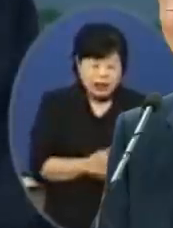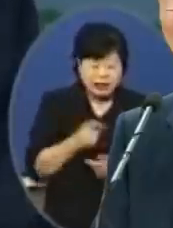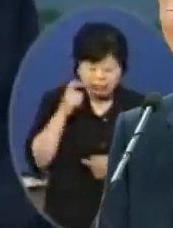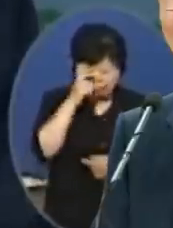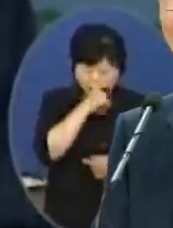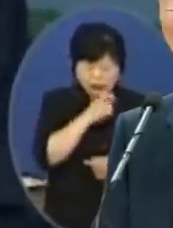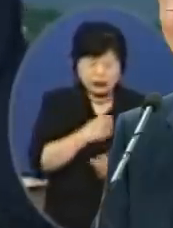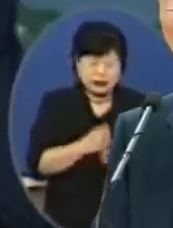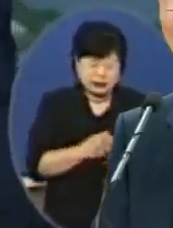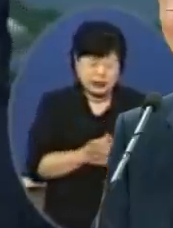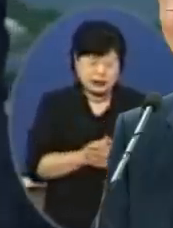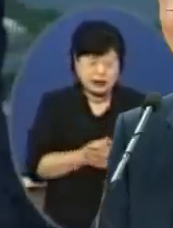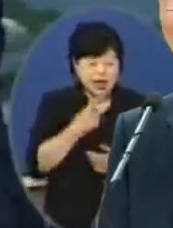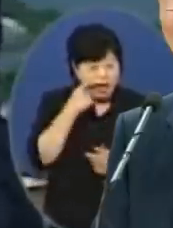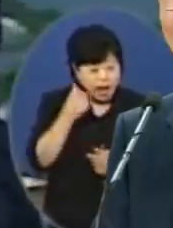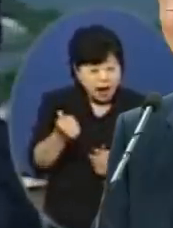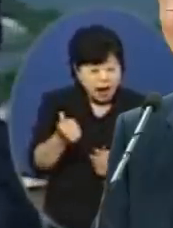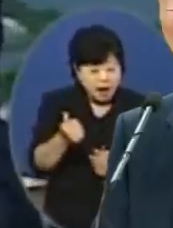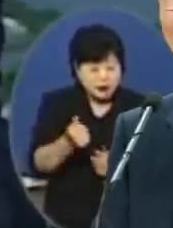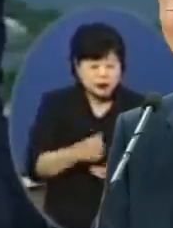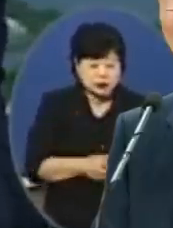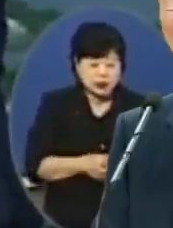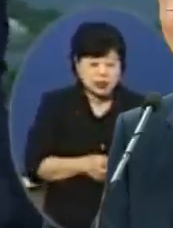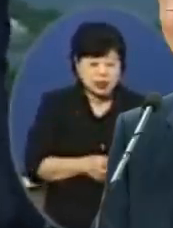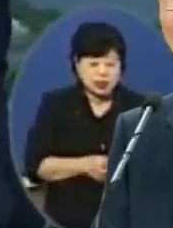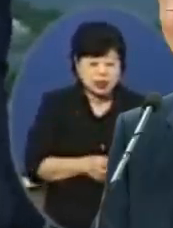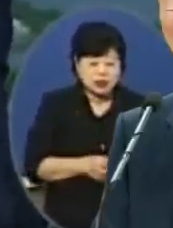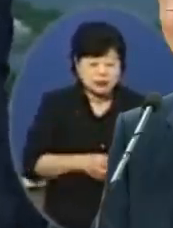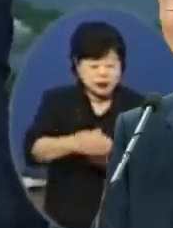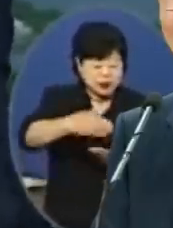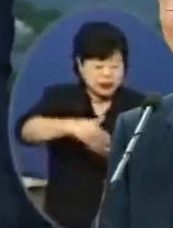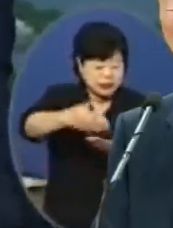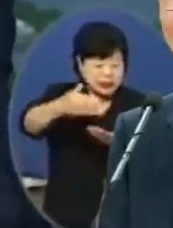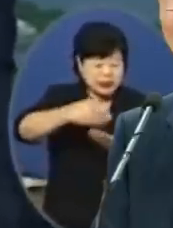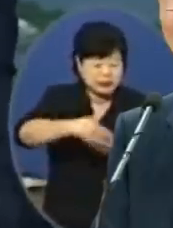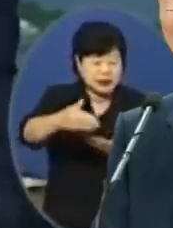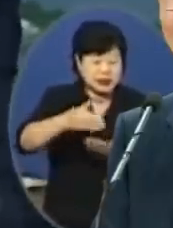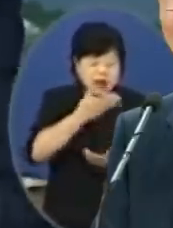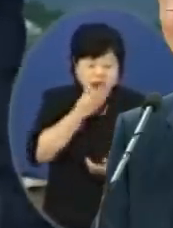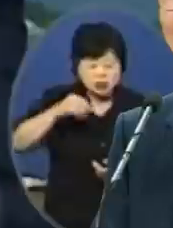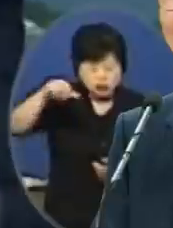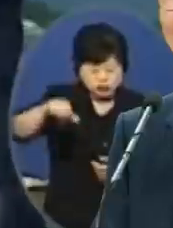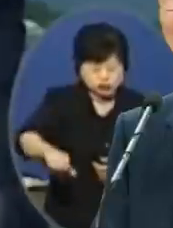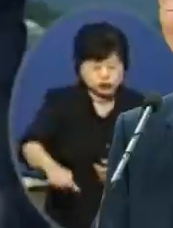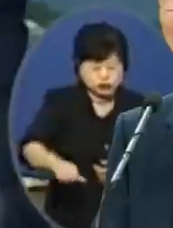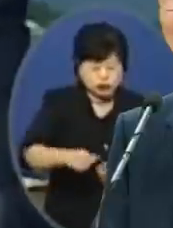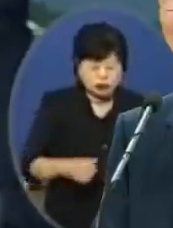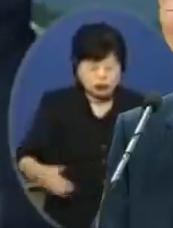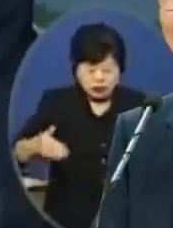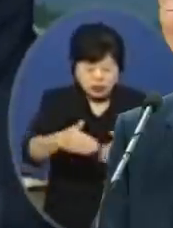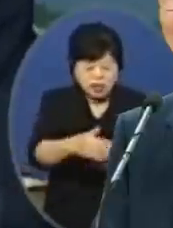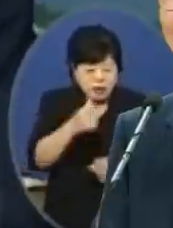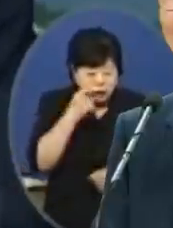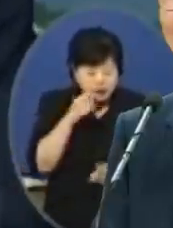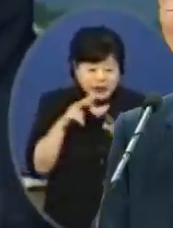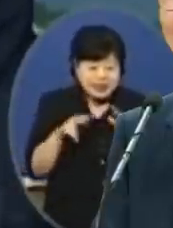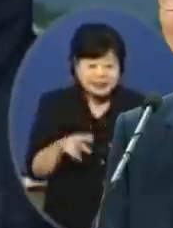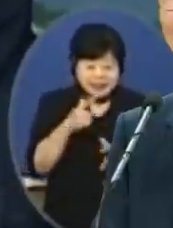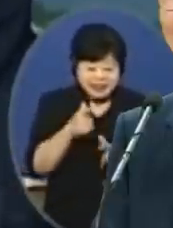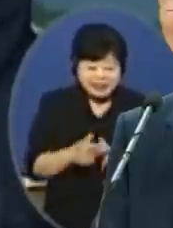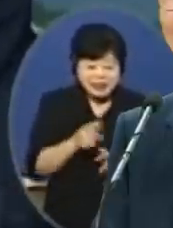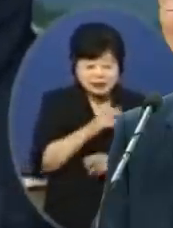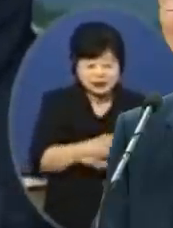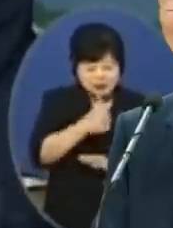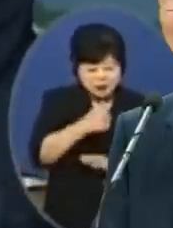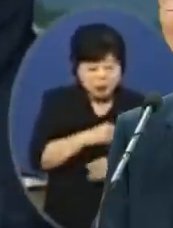더럽고 추하기 때문에 아버지가 죄 우리를 보고서 밀어내고 저주하시고 끌어안을 수가 없는데 이제는 예수